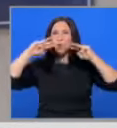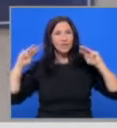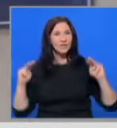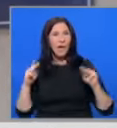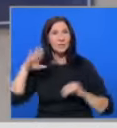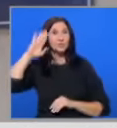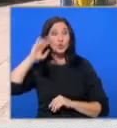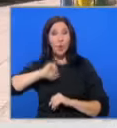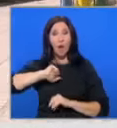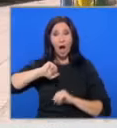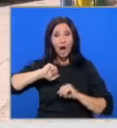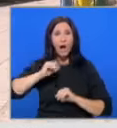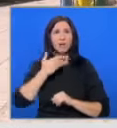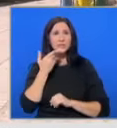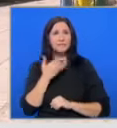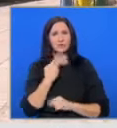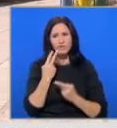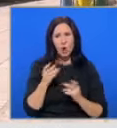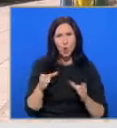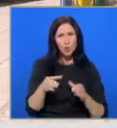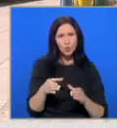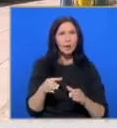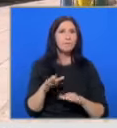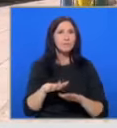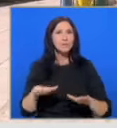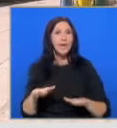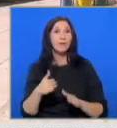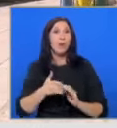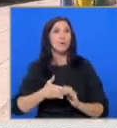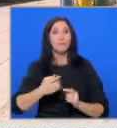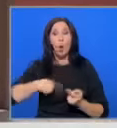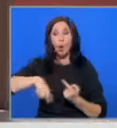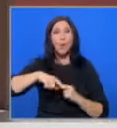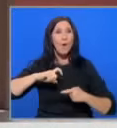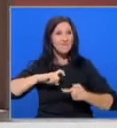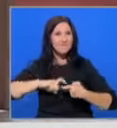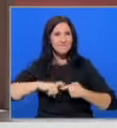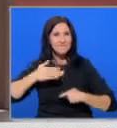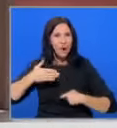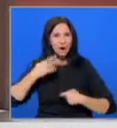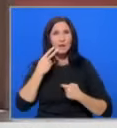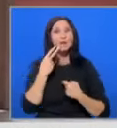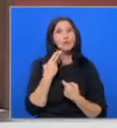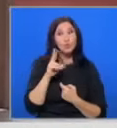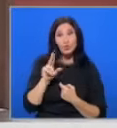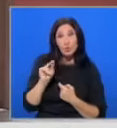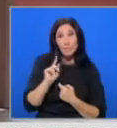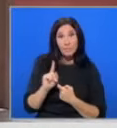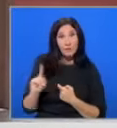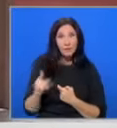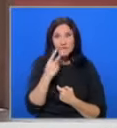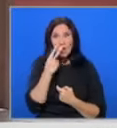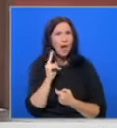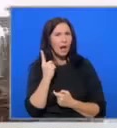разказал, че видял група деца около влакова композиция, но докато ги предупреди за опасността, видял как едното от тях се качило по стълба върху